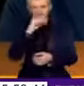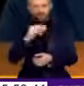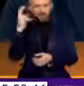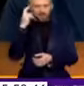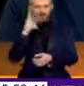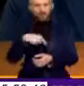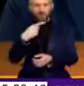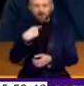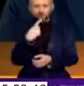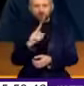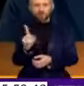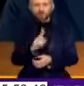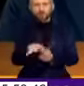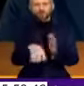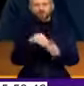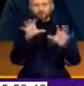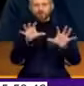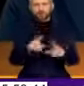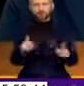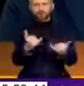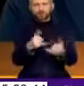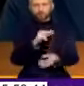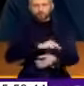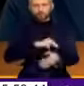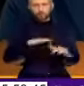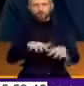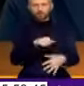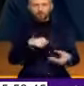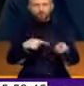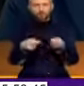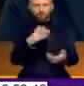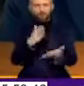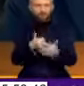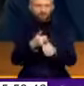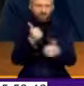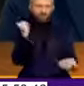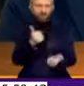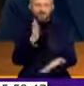Києву кажете, що виборчий закон, який діє зараз по місцевому самоврядуванні, є недолугий,